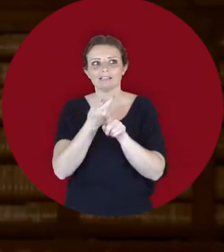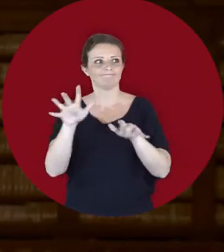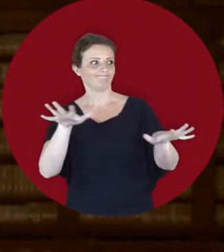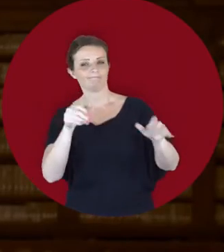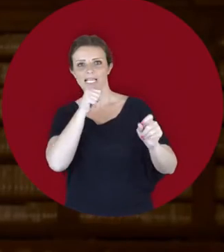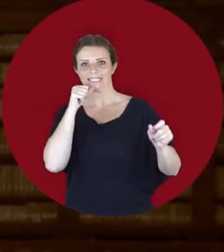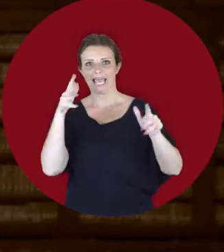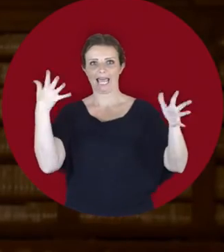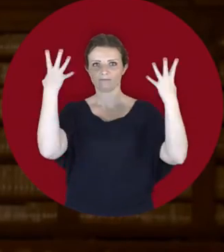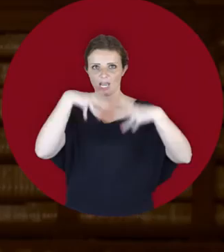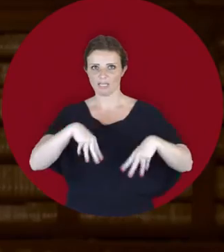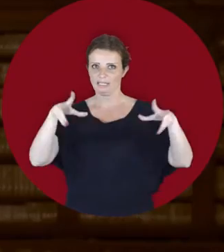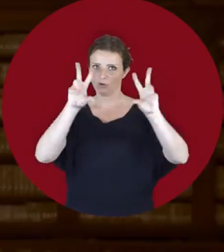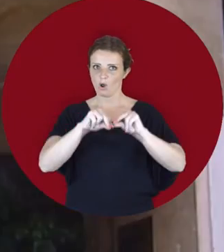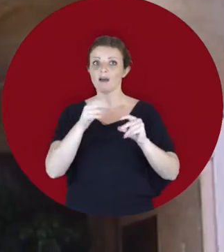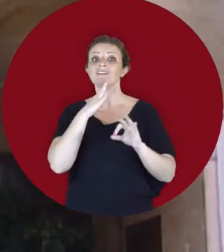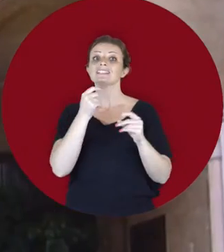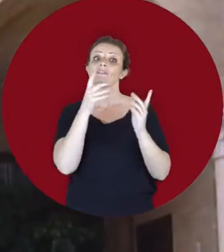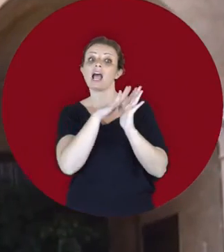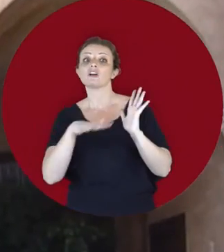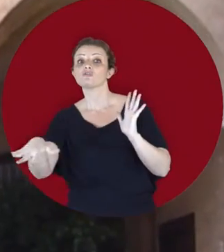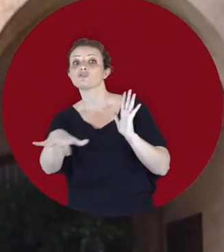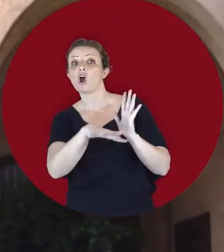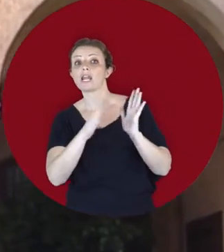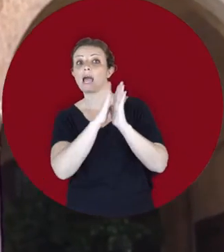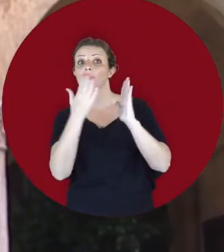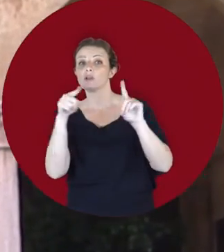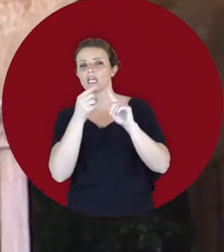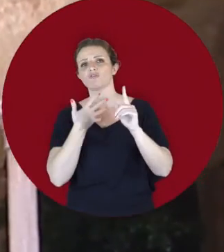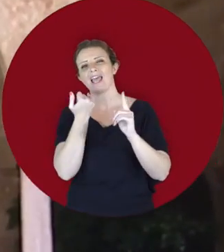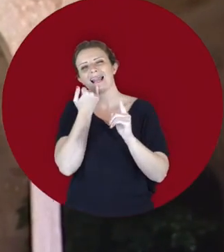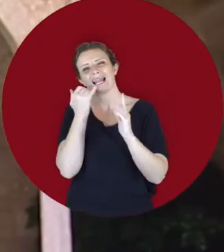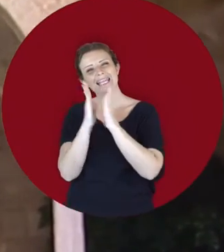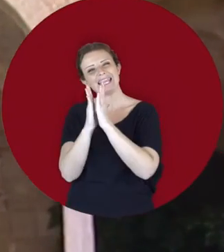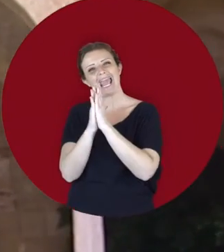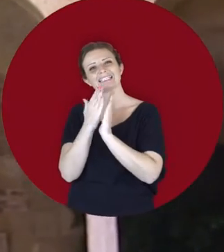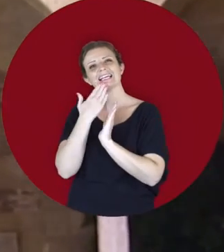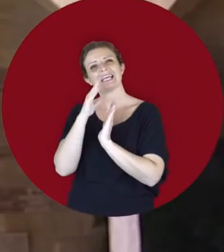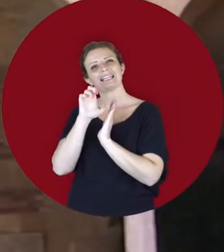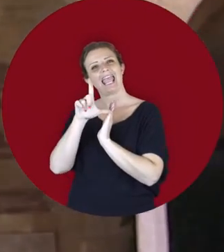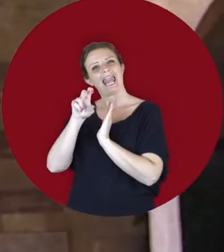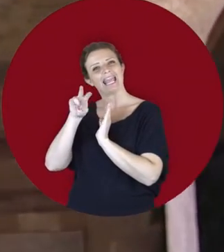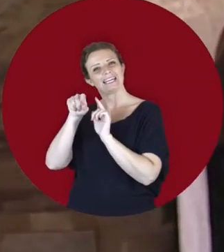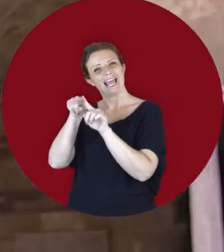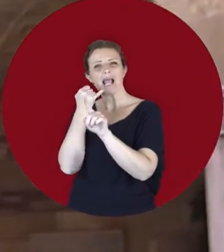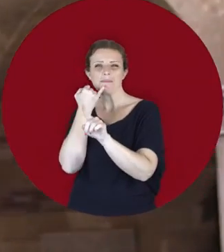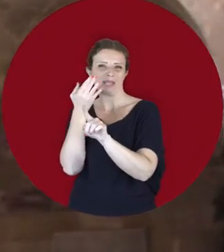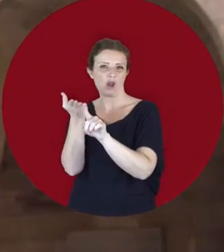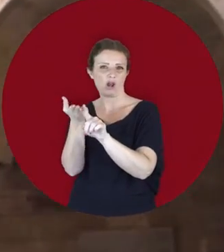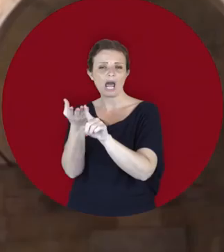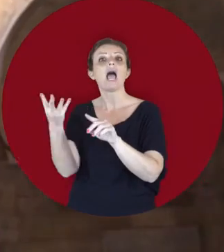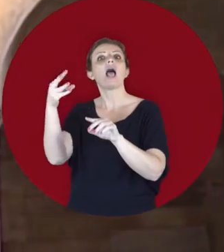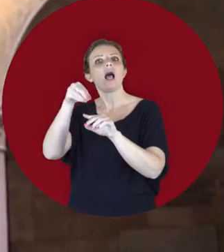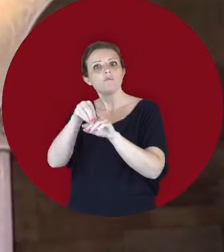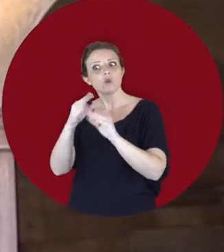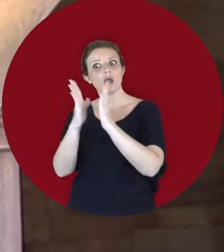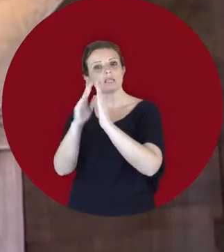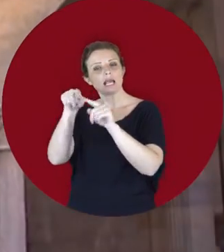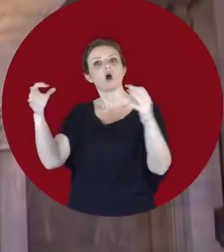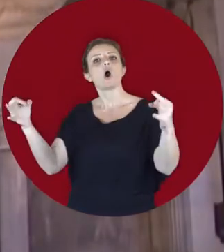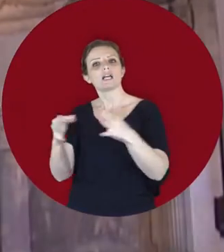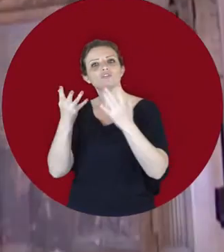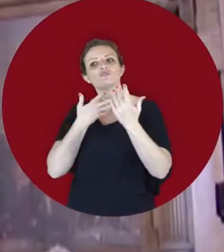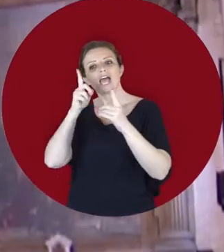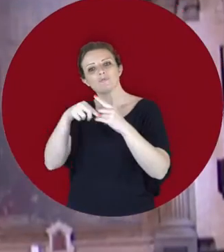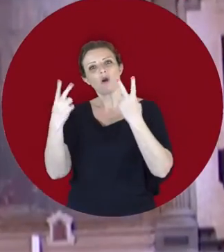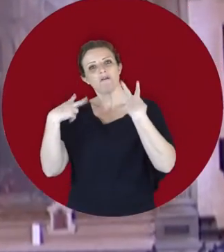organizzarsi. Troviamo così nella zona della biblioteca una piccola chiesetta, la chiesetta di Sant'Elena, e probabilmente tutta una vita che